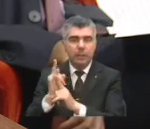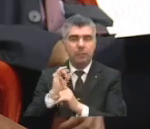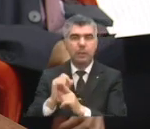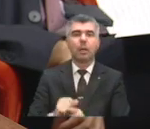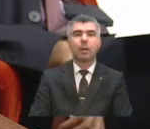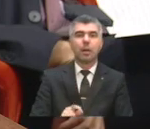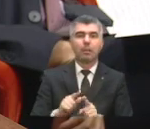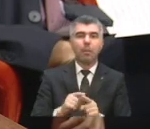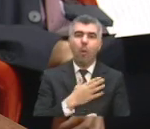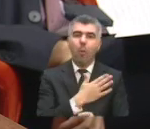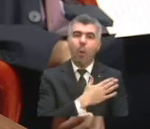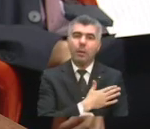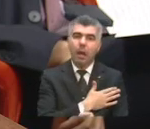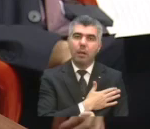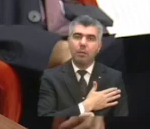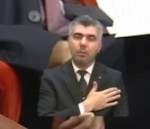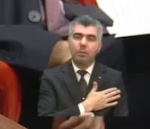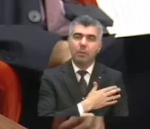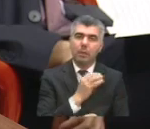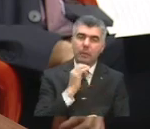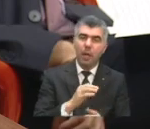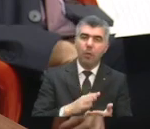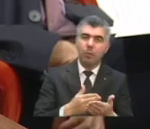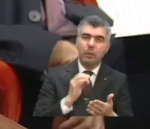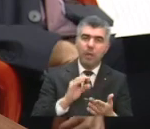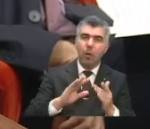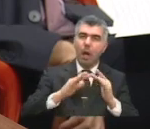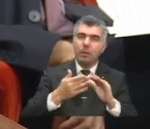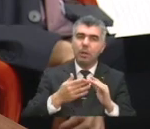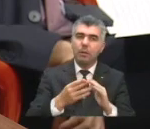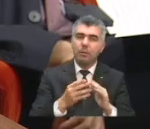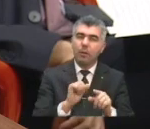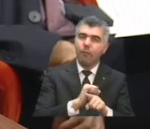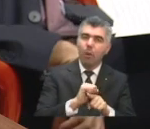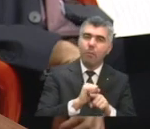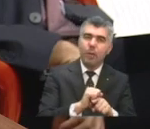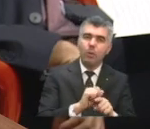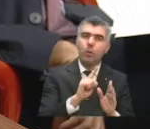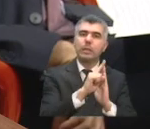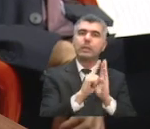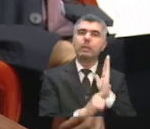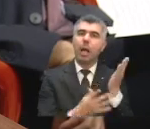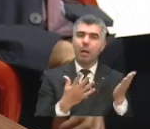ديال المواطنه، المجال ديال التكنولوجيات الجديده، مجموعه ديال التكوينات لمده اسبوع.